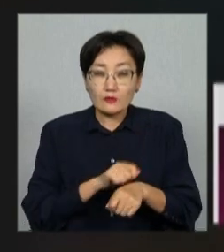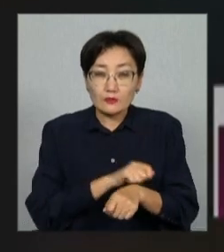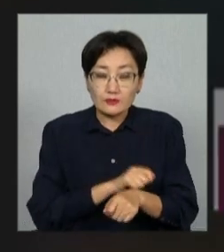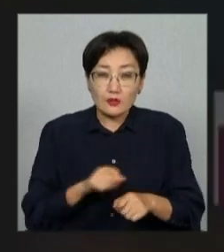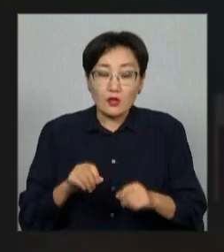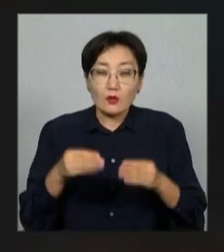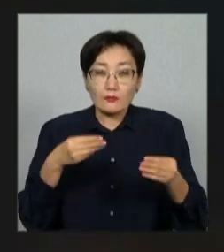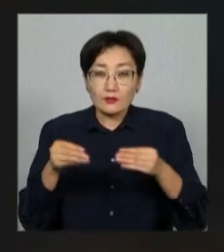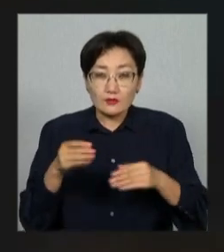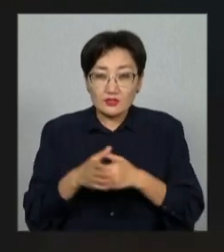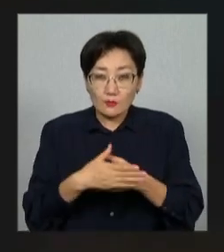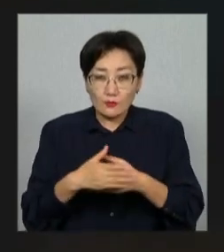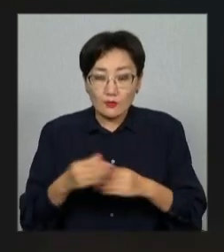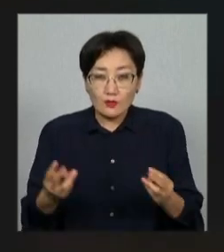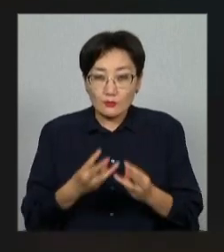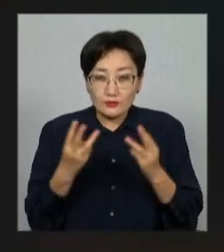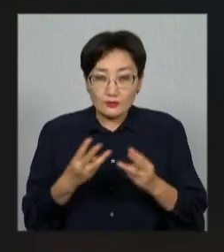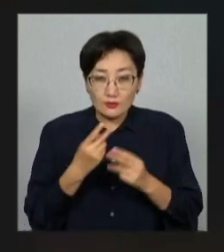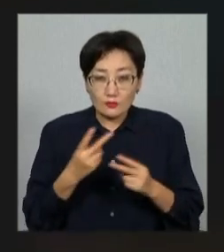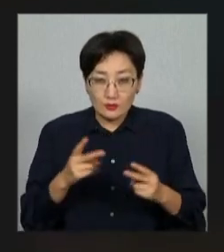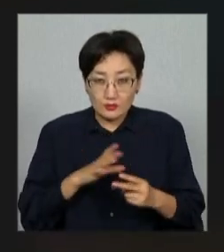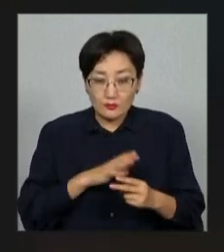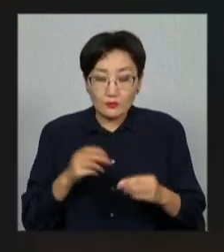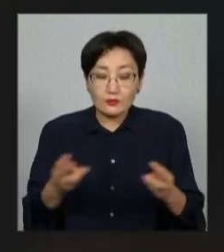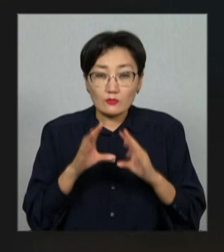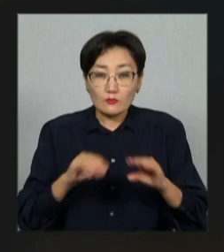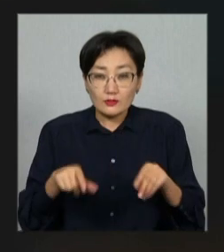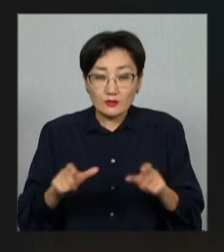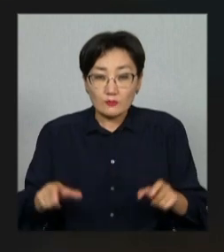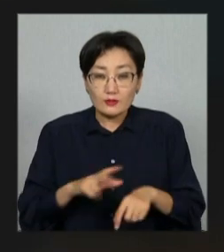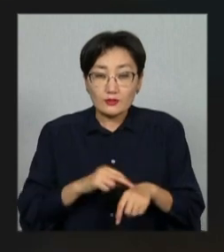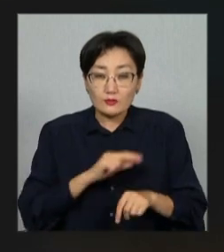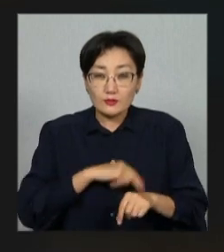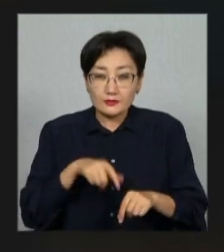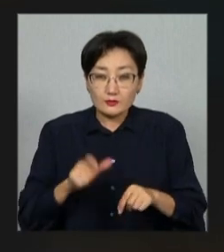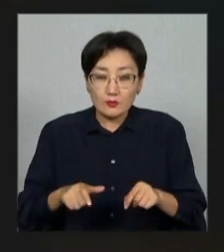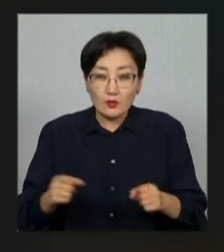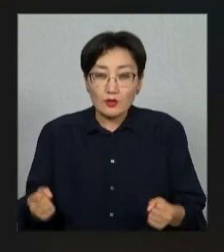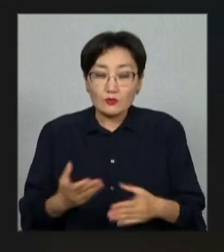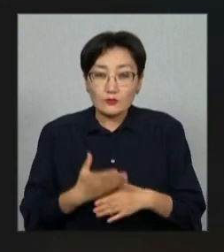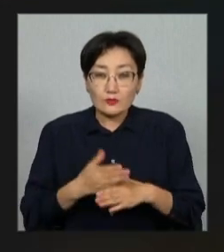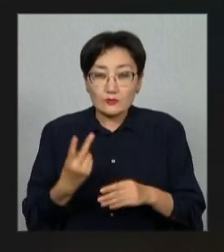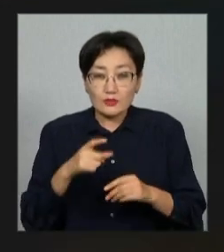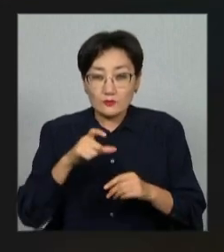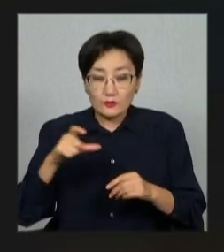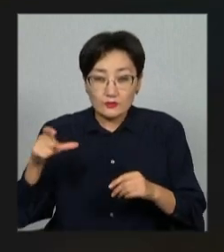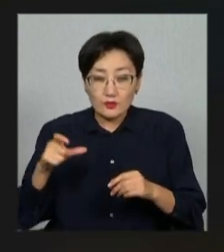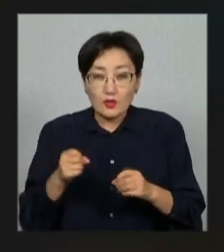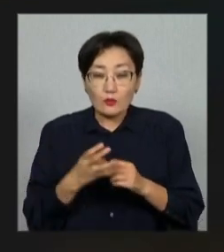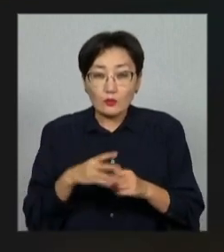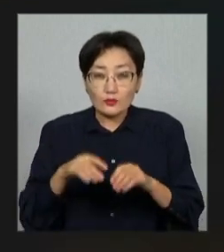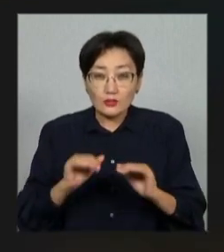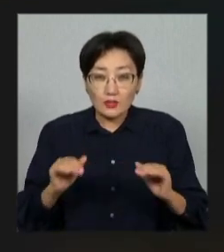аумақтағы пластикалық есіктердің жалынға оранғаны белгілі болды. Өрт сөндірушілер мен полиция қызметкерлерінің сүйемелдеуімен 2-ші қабаттан 14